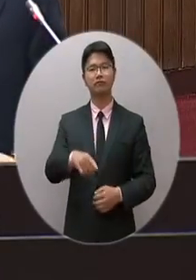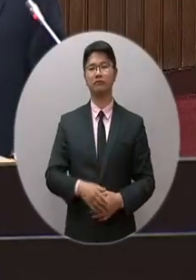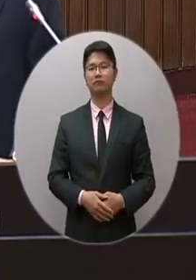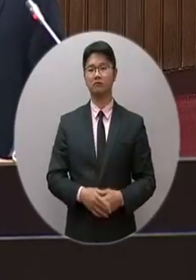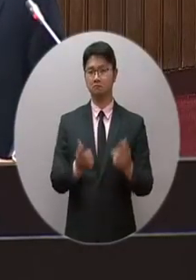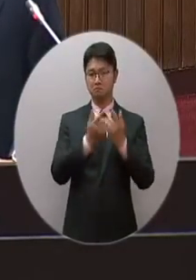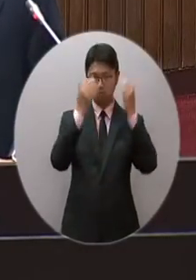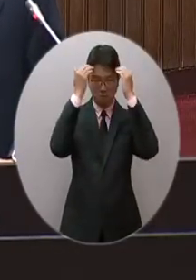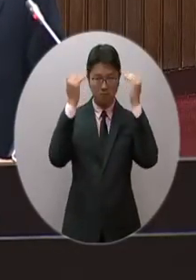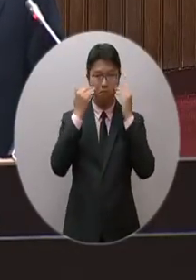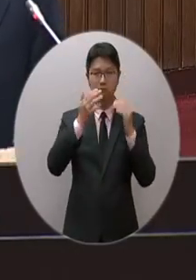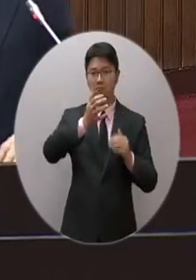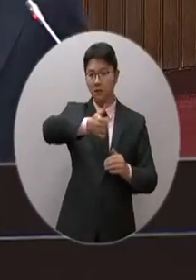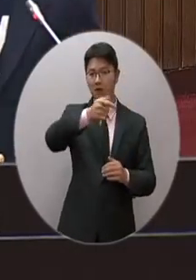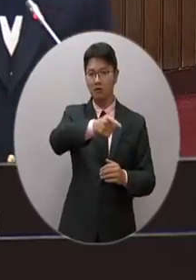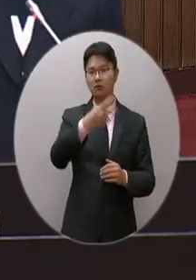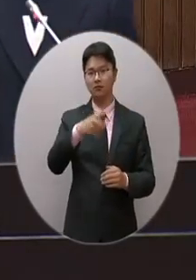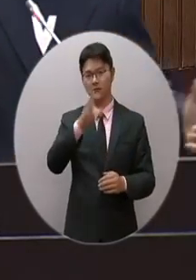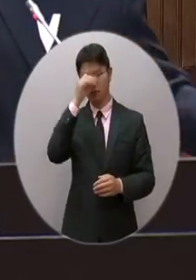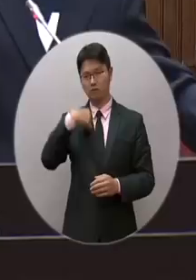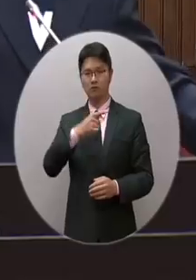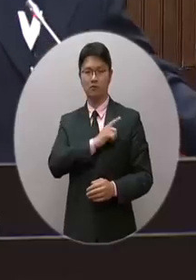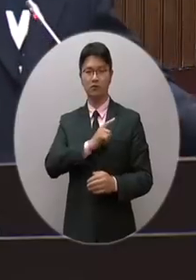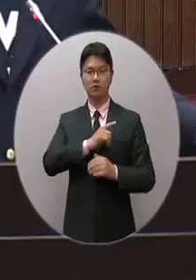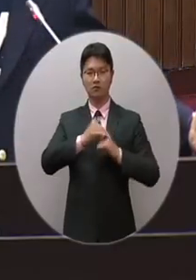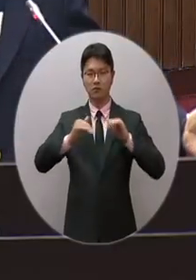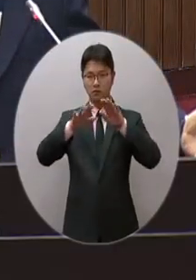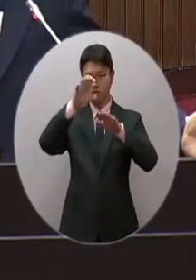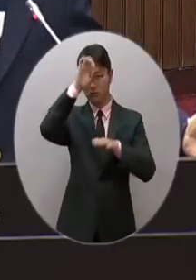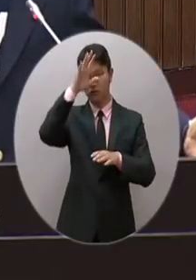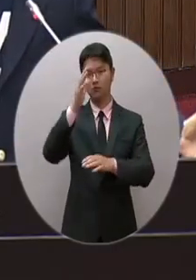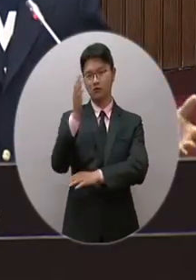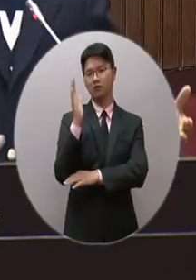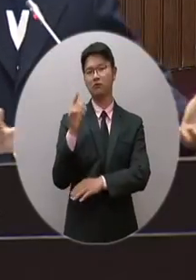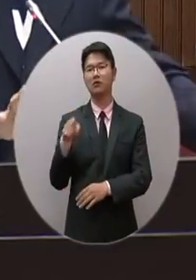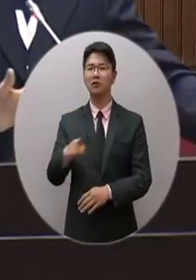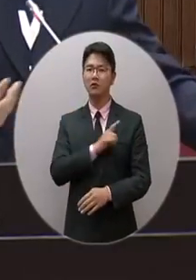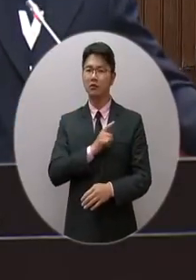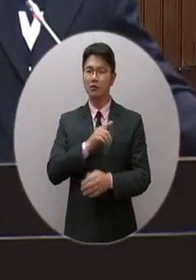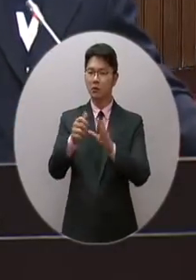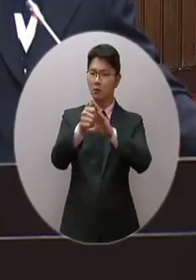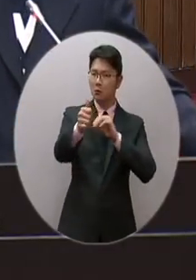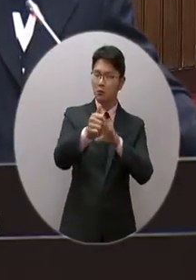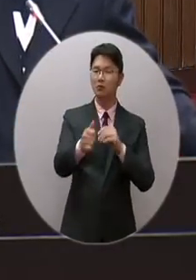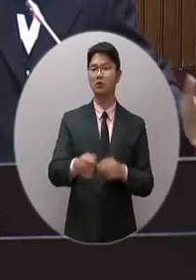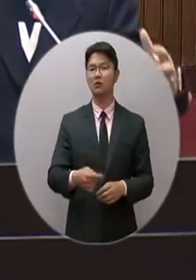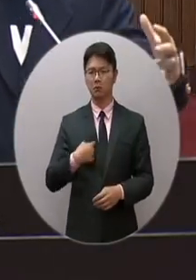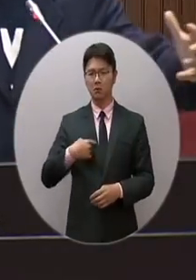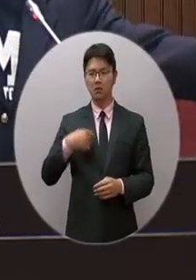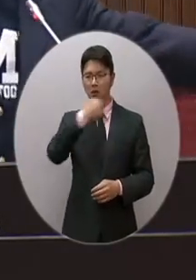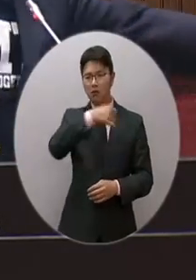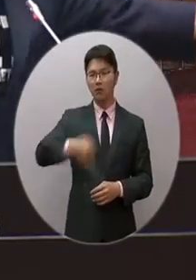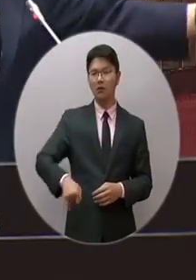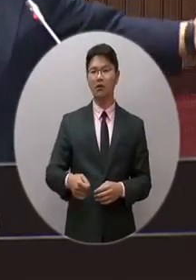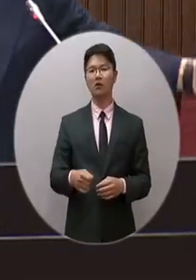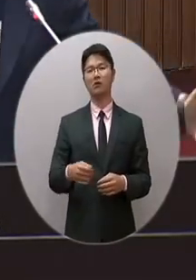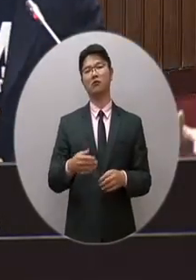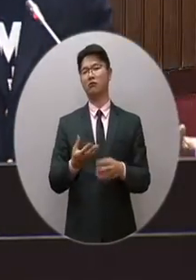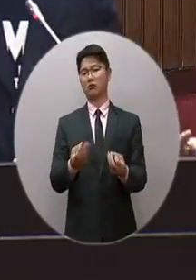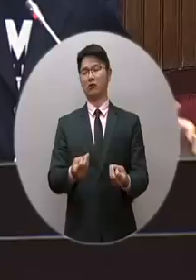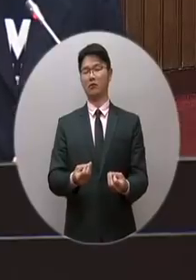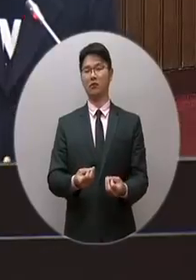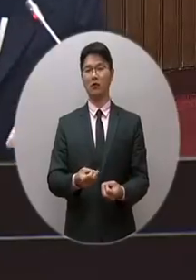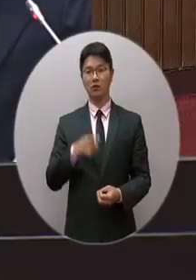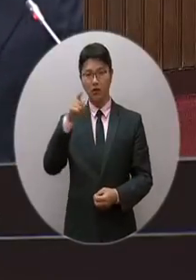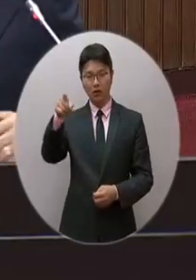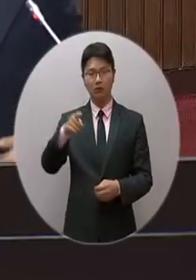看民进党的政府，为什么不能这样子呢？我们实力不比他差啊，为什么他可以玩得这么漂